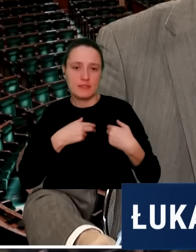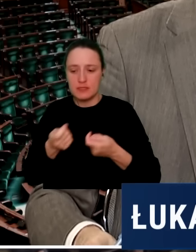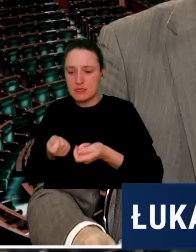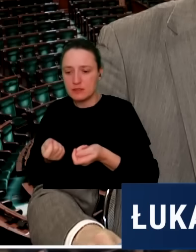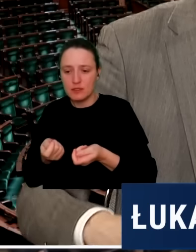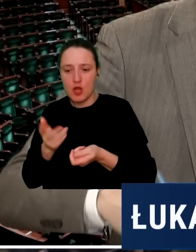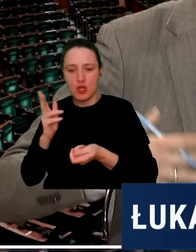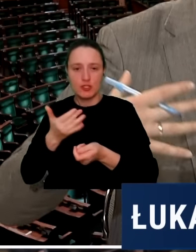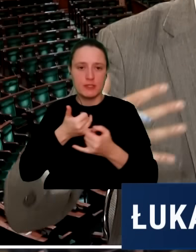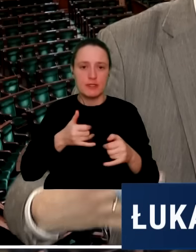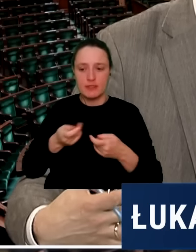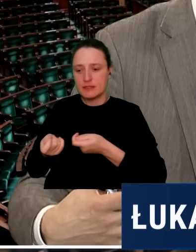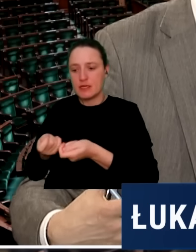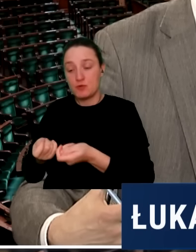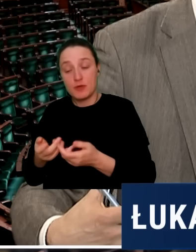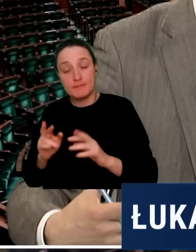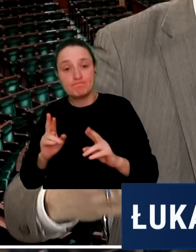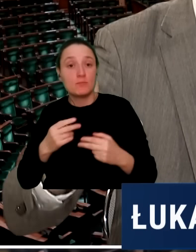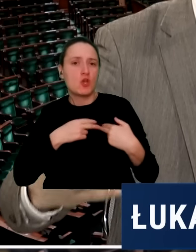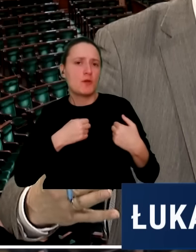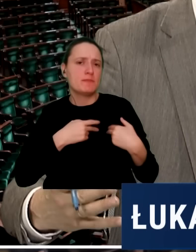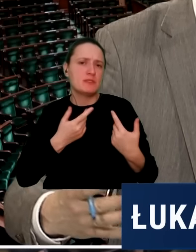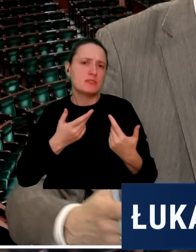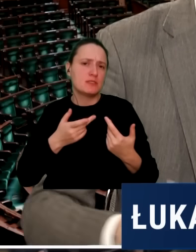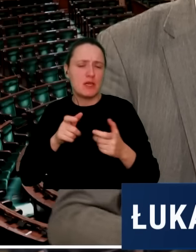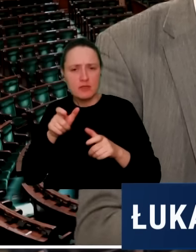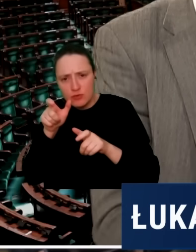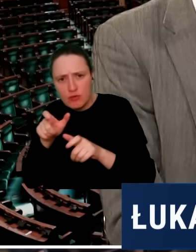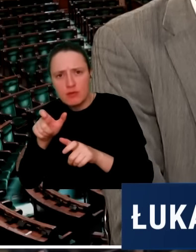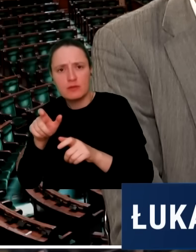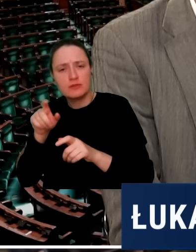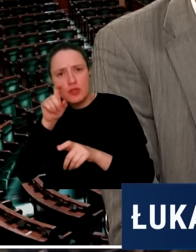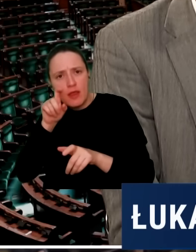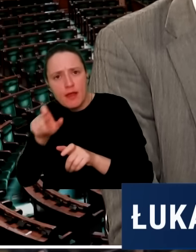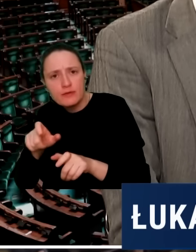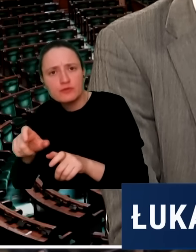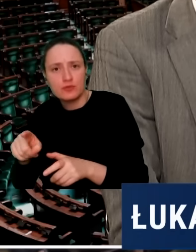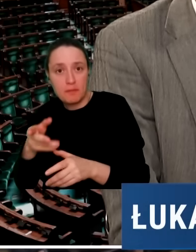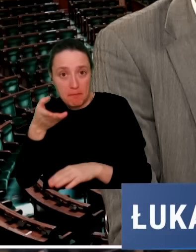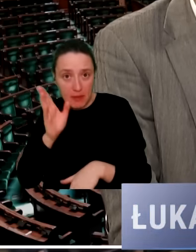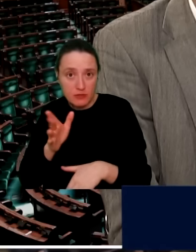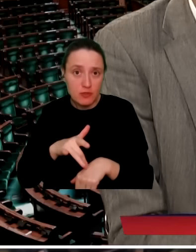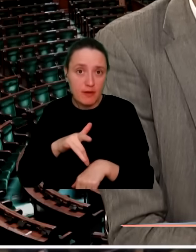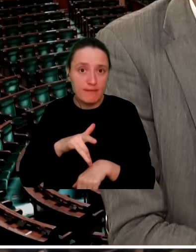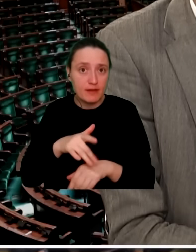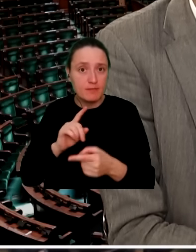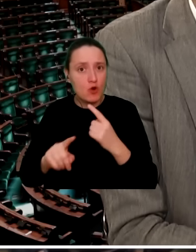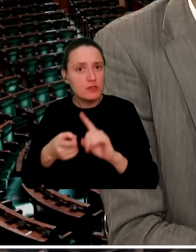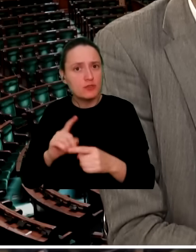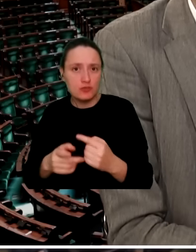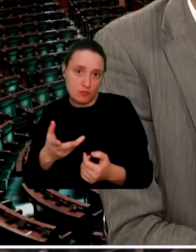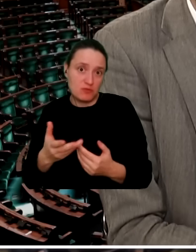komisje śledcze przyniosą jakiś efekt polityczny, bo chyba po to są robione, żeby był uzysk polityczny z ich prac.